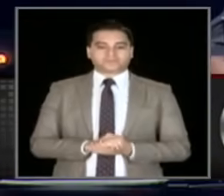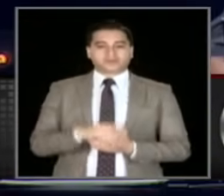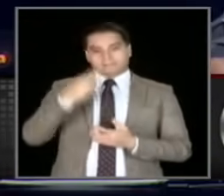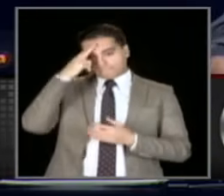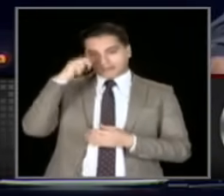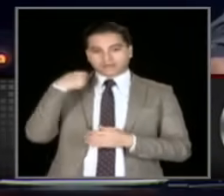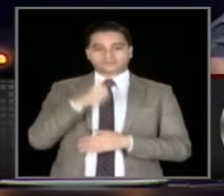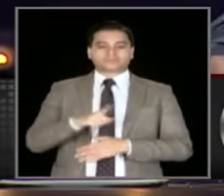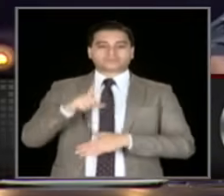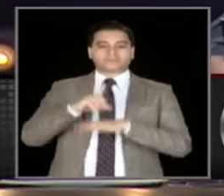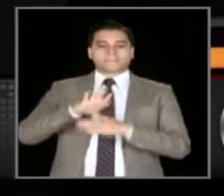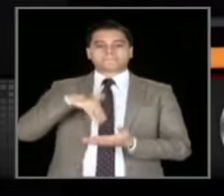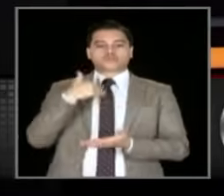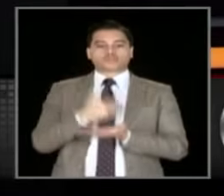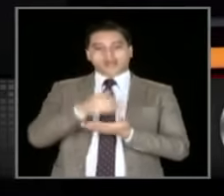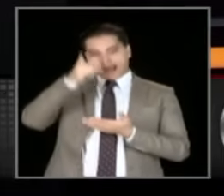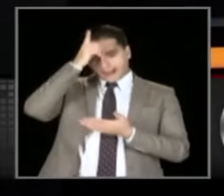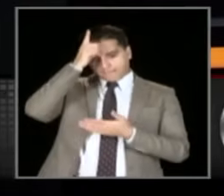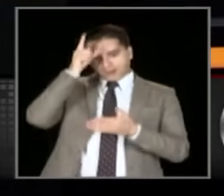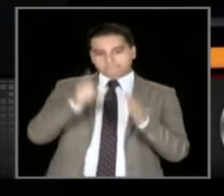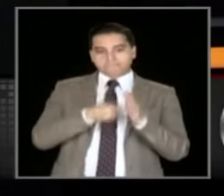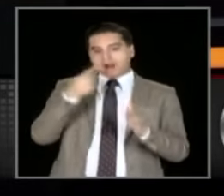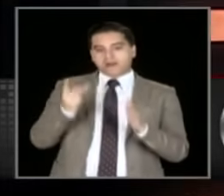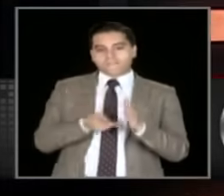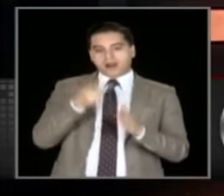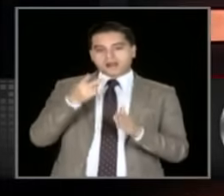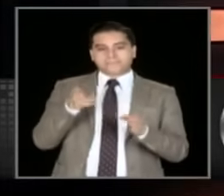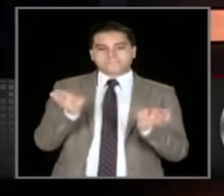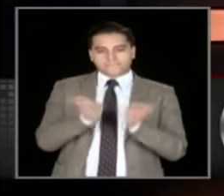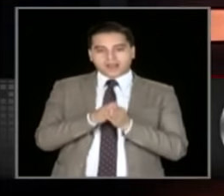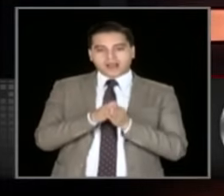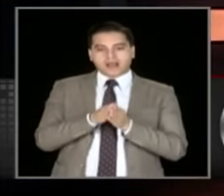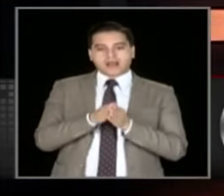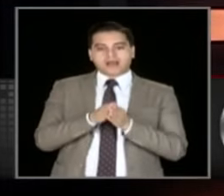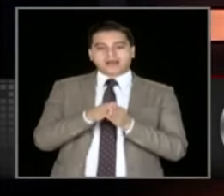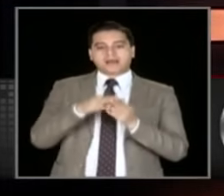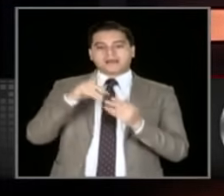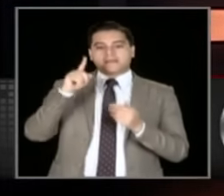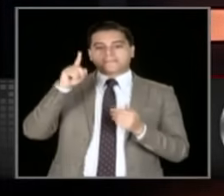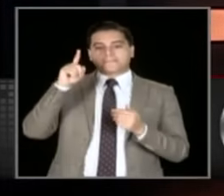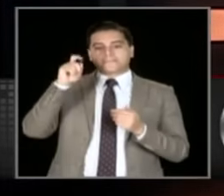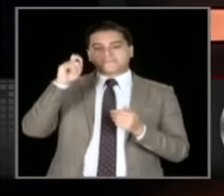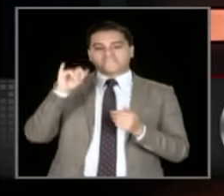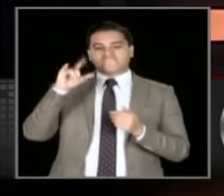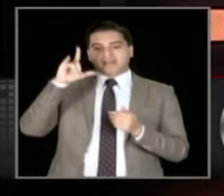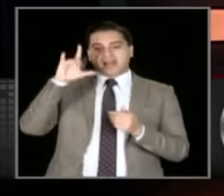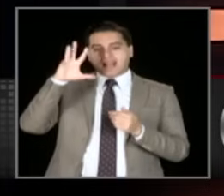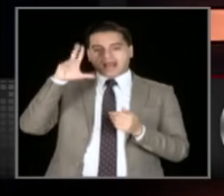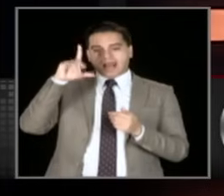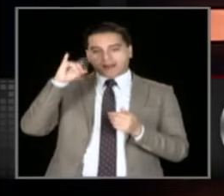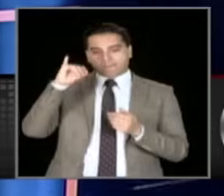من تولى منصب مستشار ألمانيا مرتين فقط بجانب